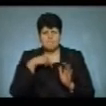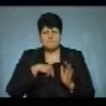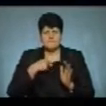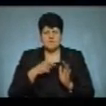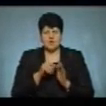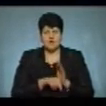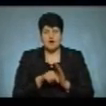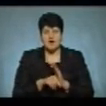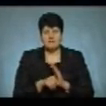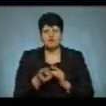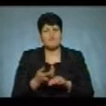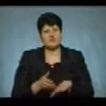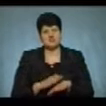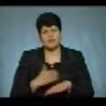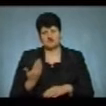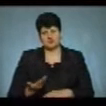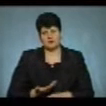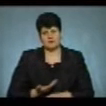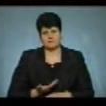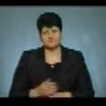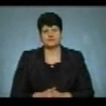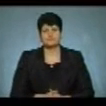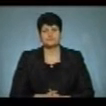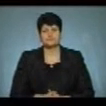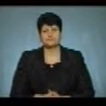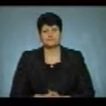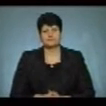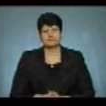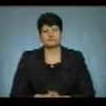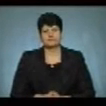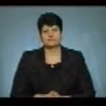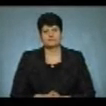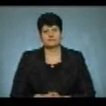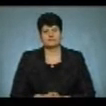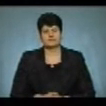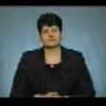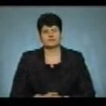Стернюка, його важке життя. Діана Ярошенко, Оксана Галіяш, новини.